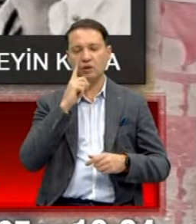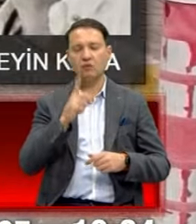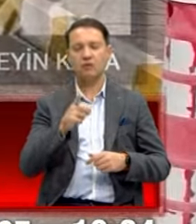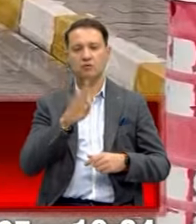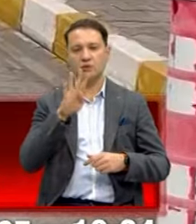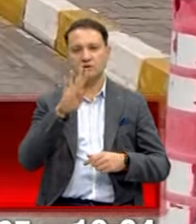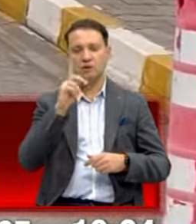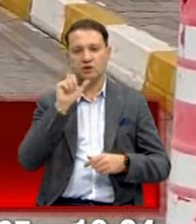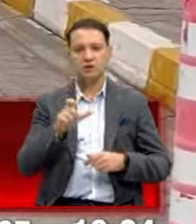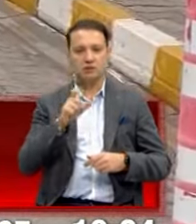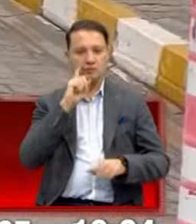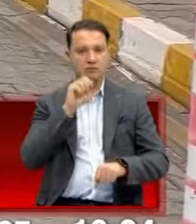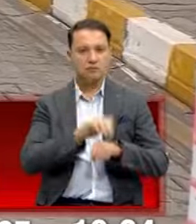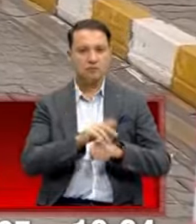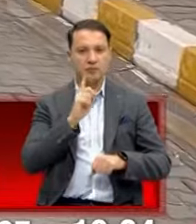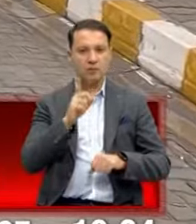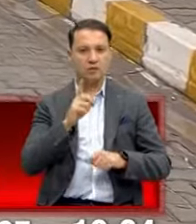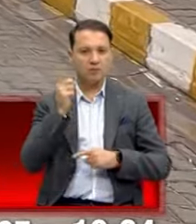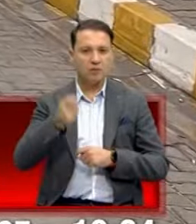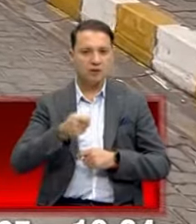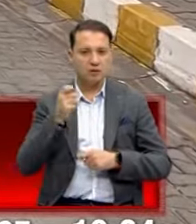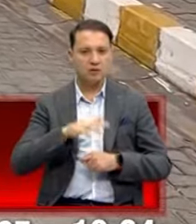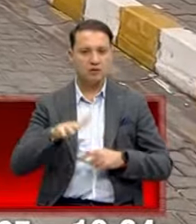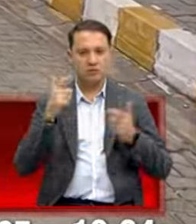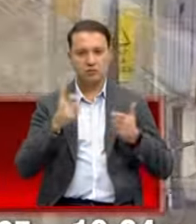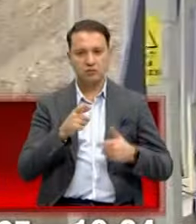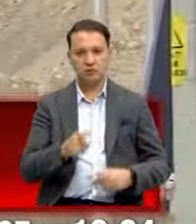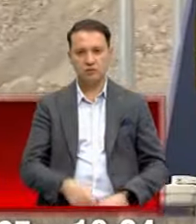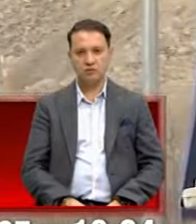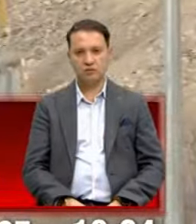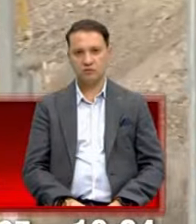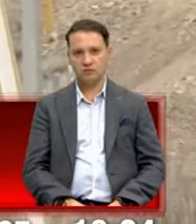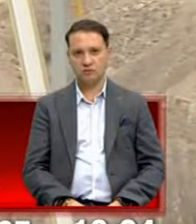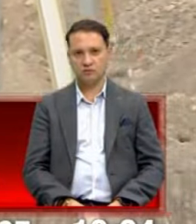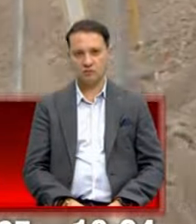kapsamında 4 kişi gözaltına alındı. Biri madenin saha sorumlusu.